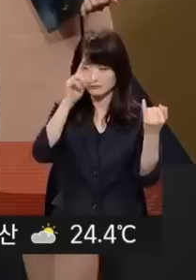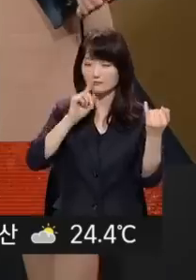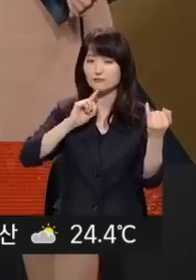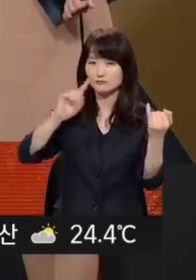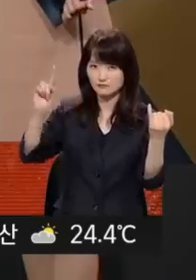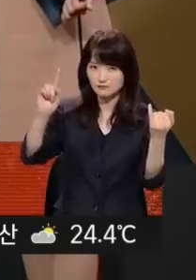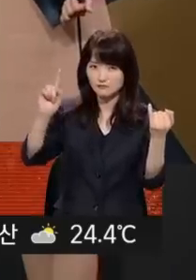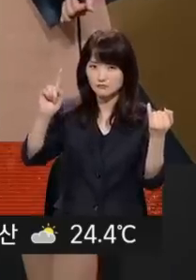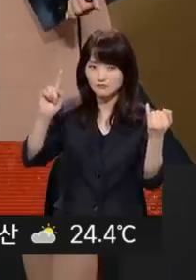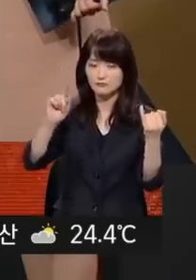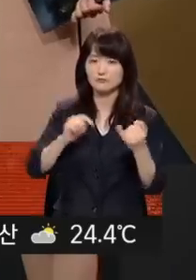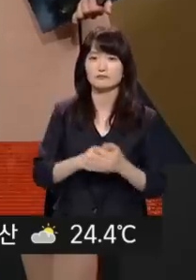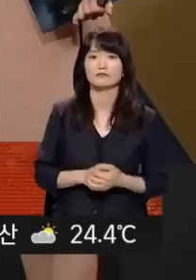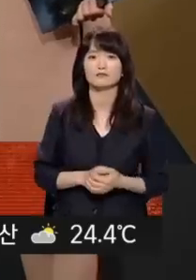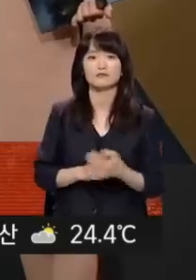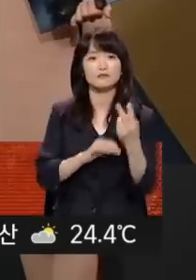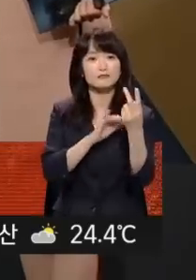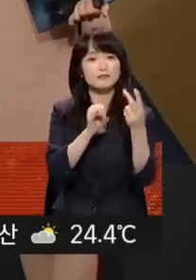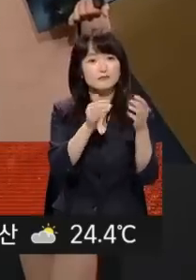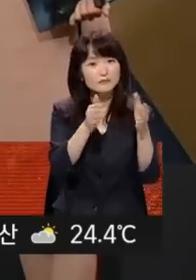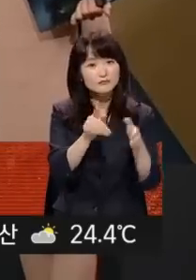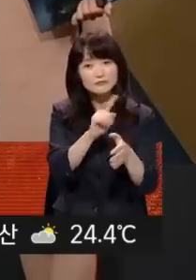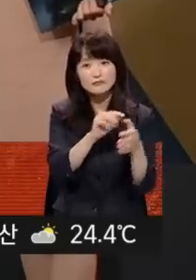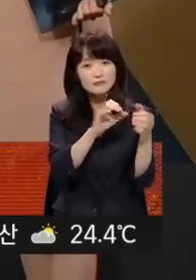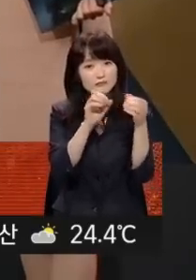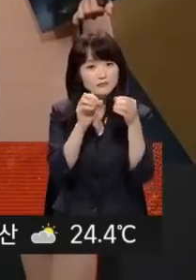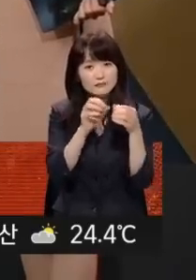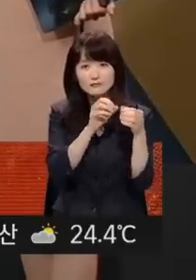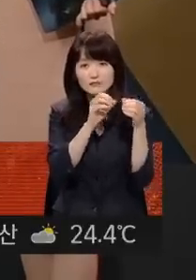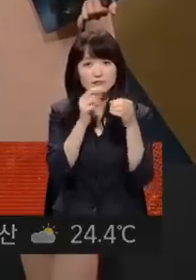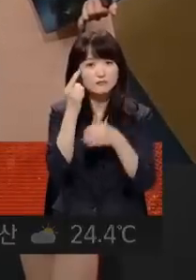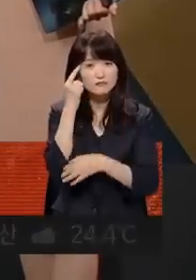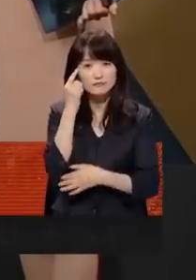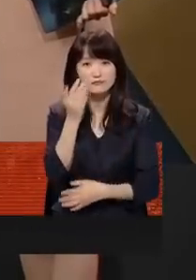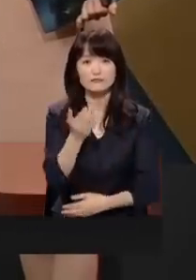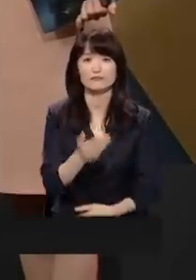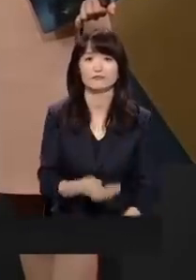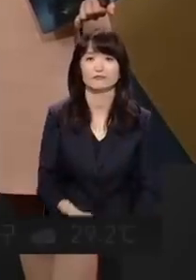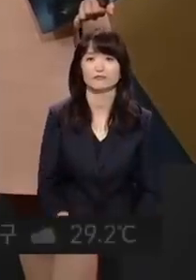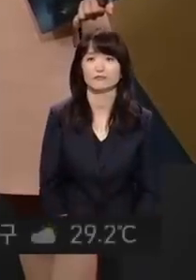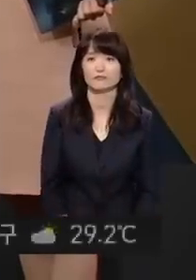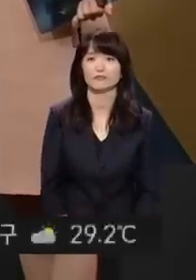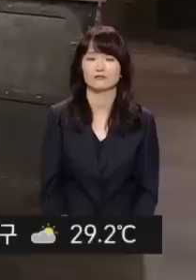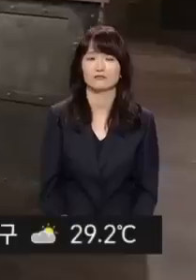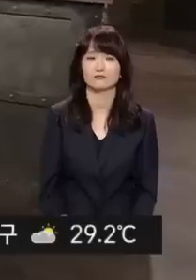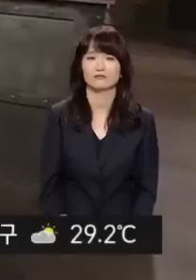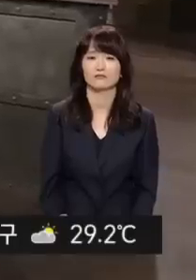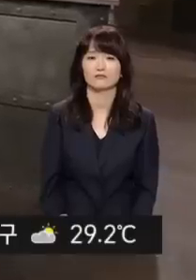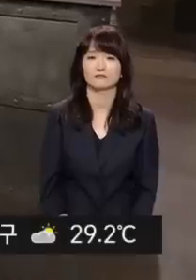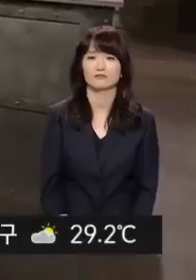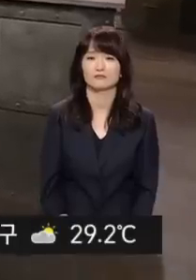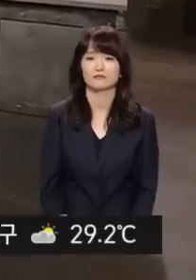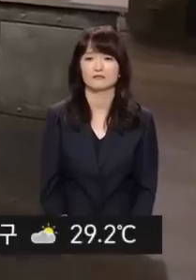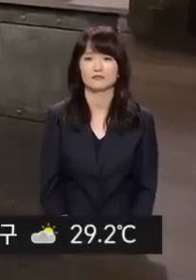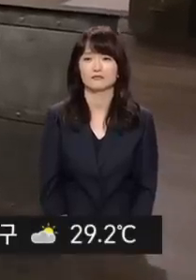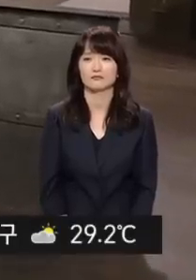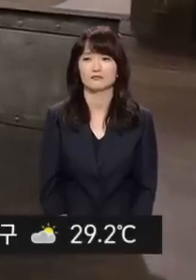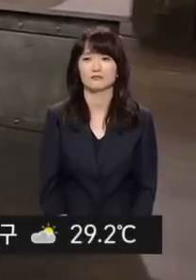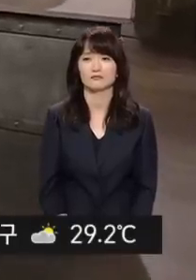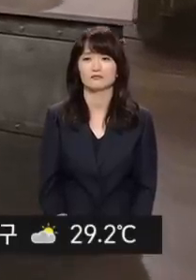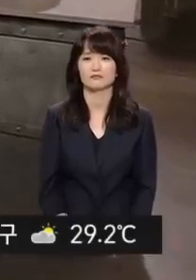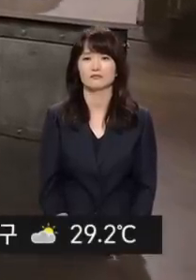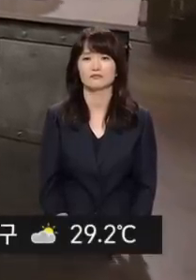없었다고 합니다 대체 두 사람 사이에 무슨 대화가 오갔던 걸까요 어쩌면